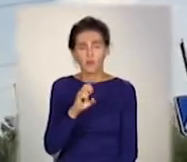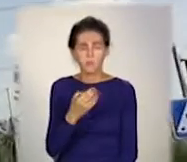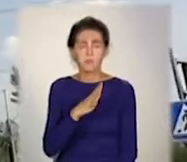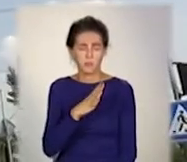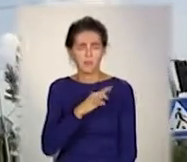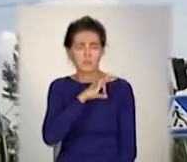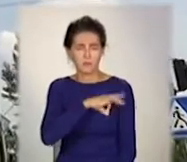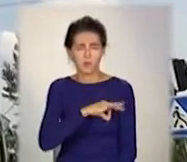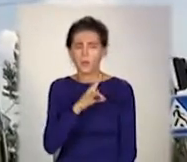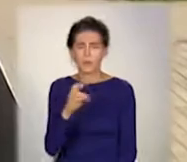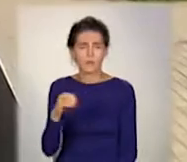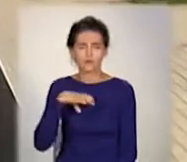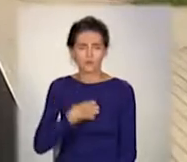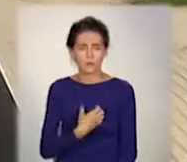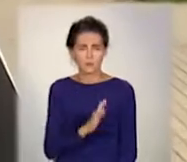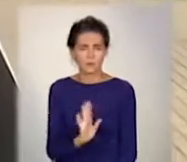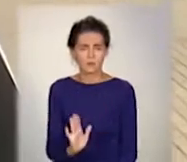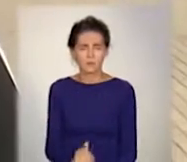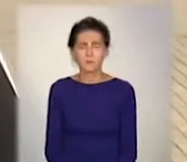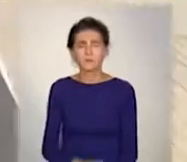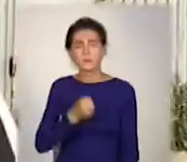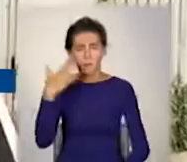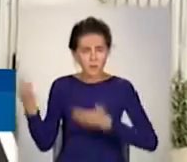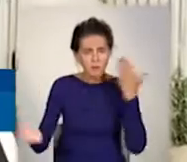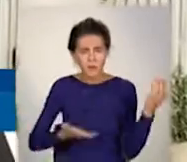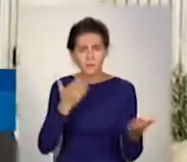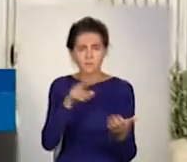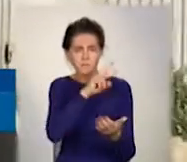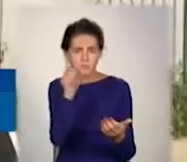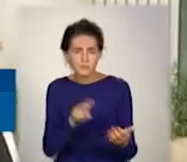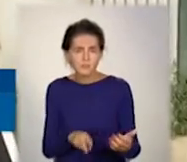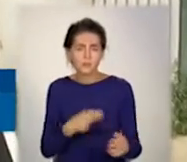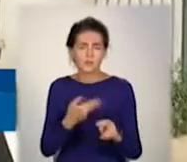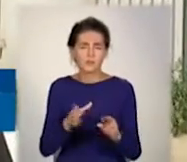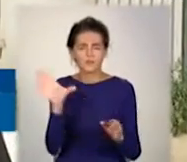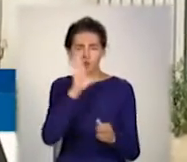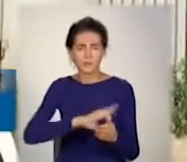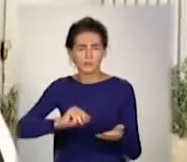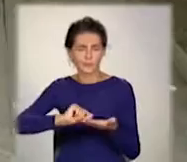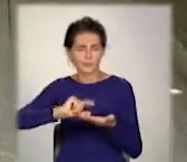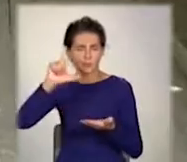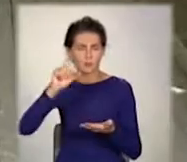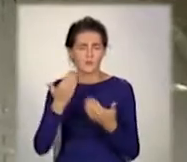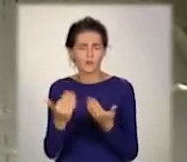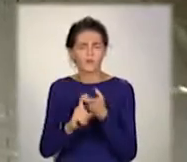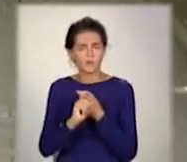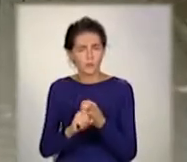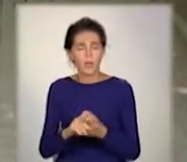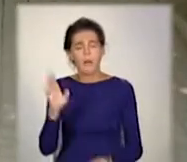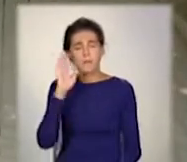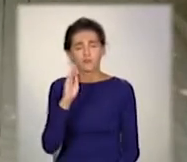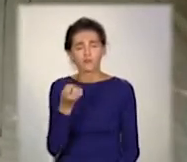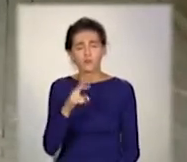скористалася нею і не пожалкувала. Розбирають, смотрять, тому що там мікроби збираються, це всі знають. Пан Євген